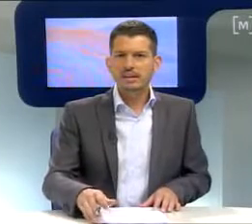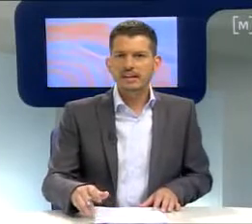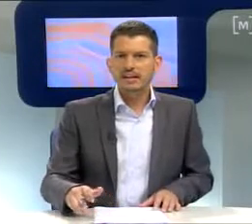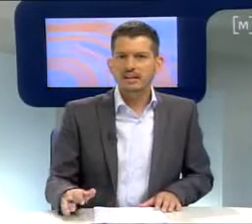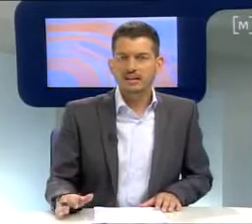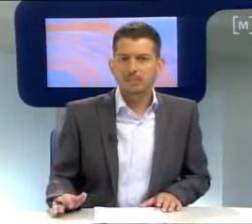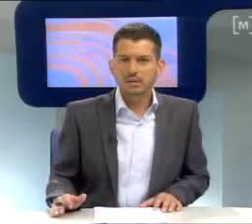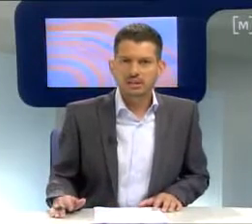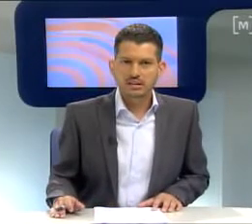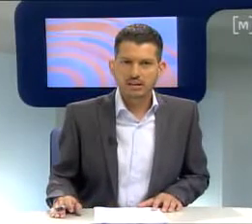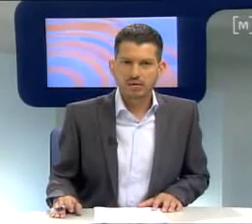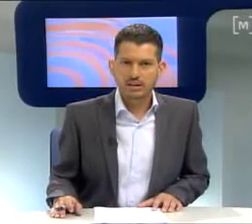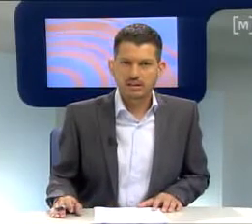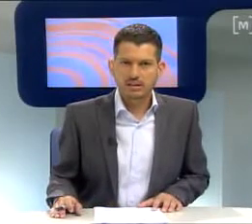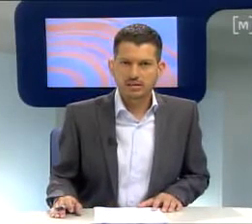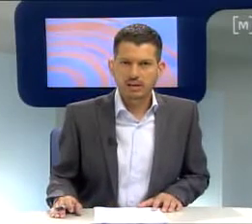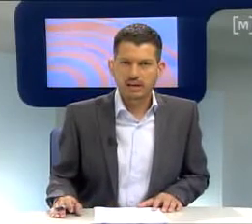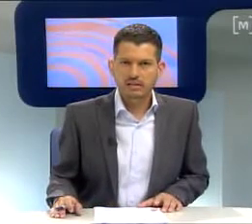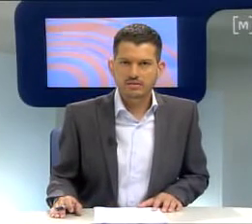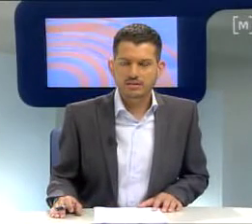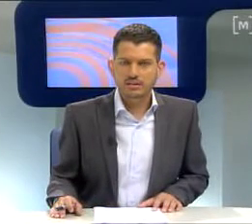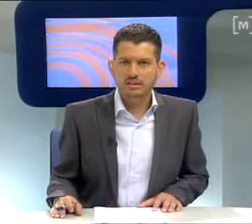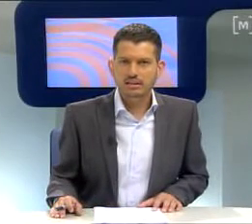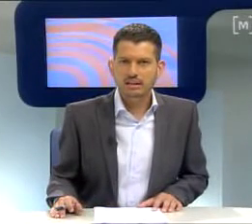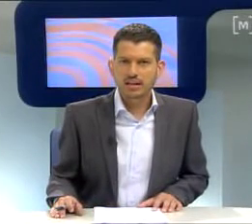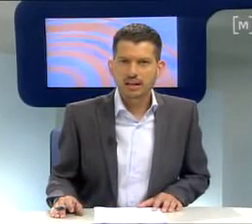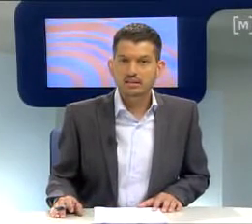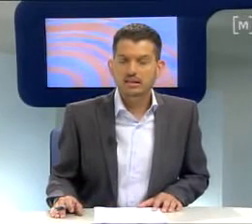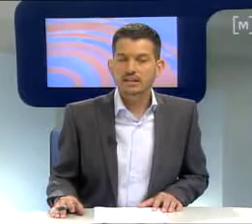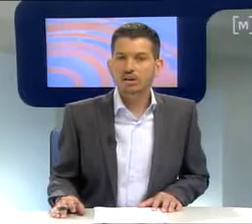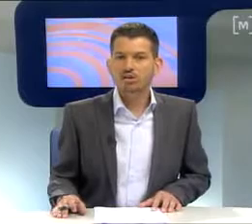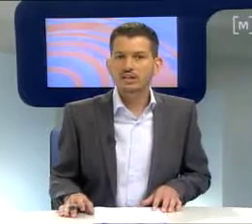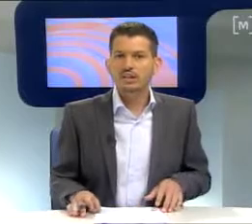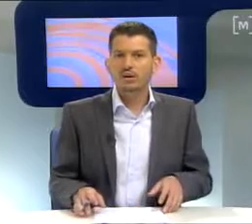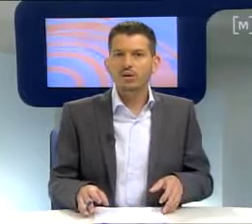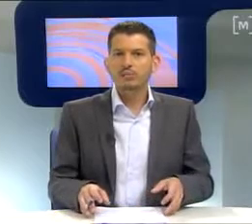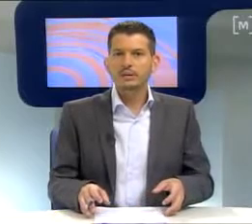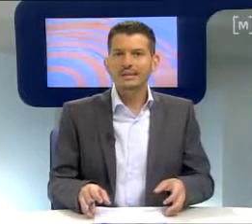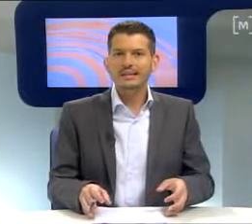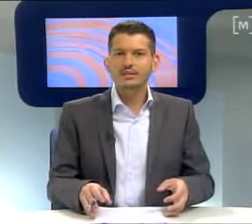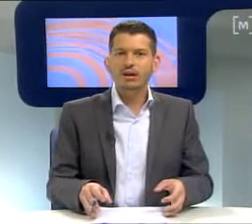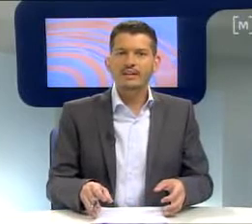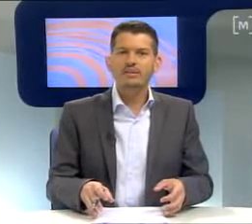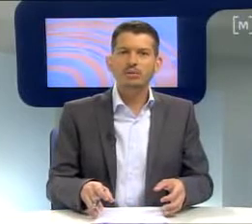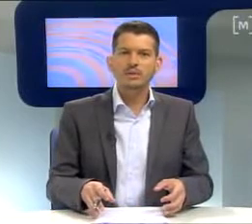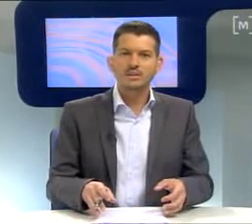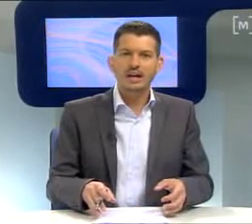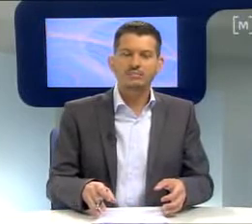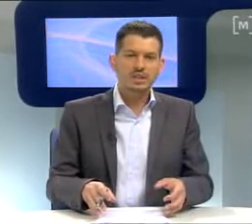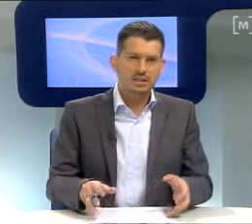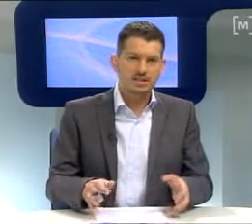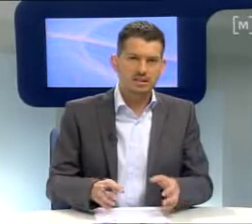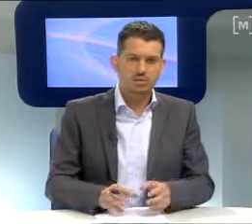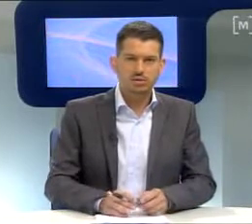El Consell de Mallorca nega que el president del govern de les Illes Balears, Francesc Antich, estigui negociant la compra del solar de Camp